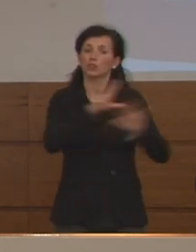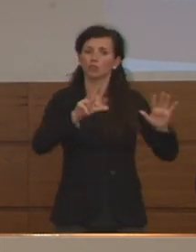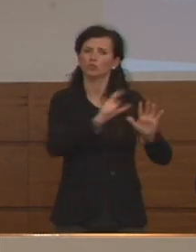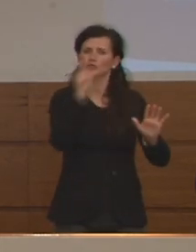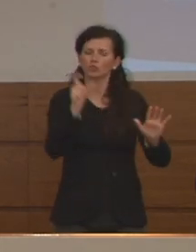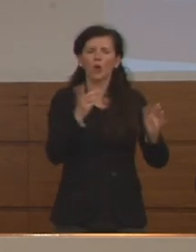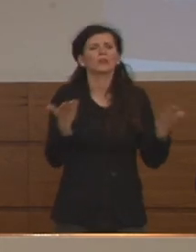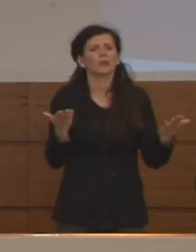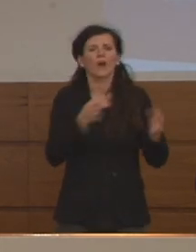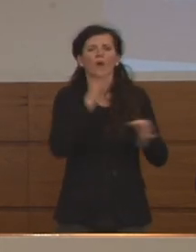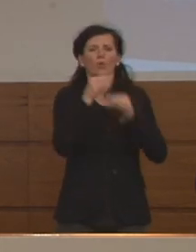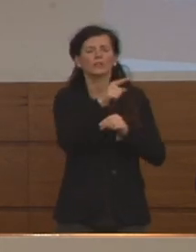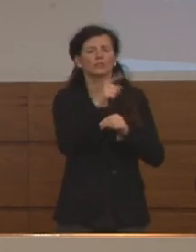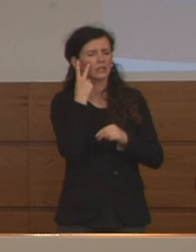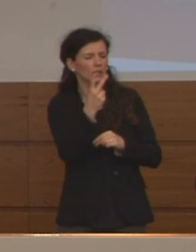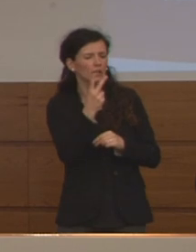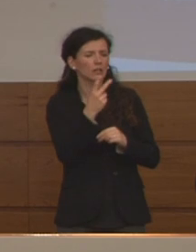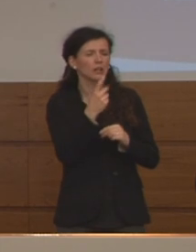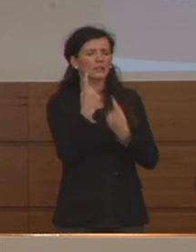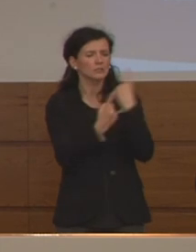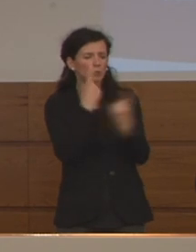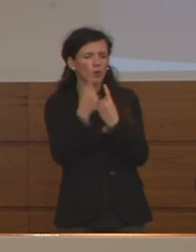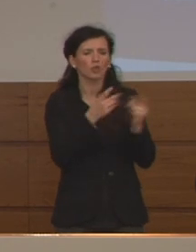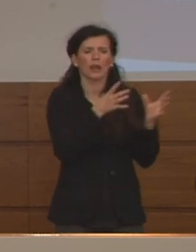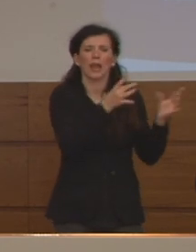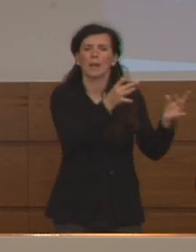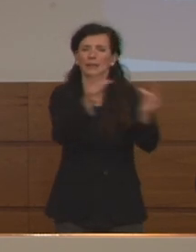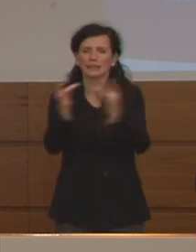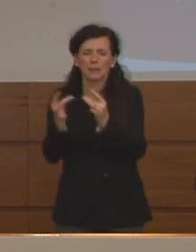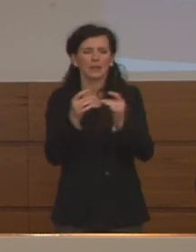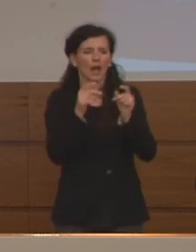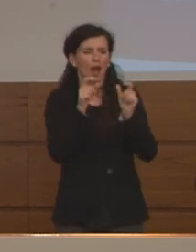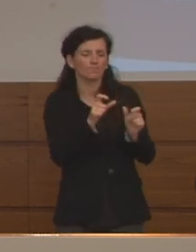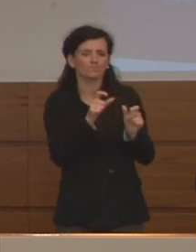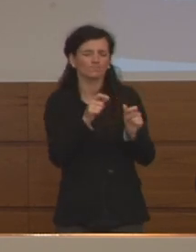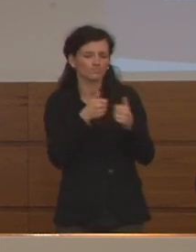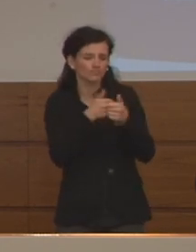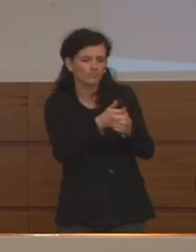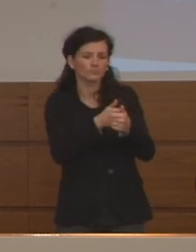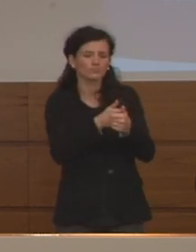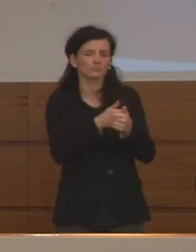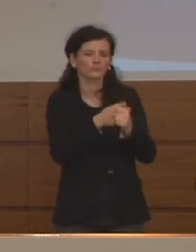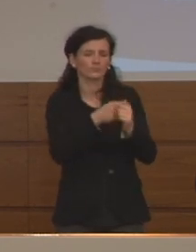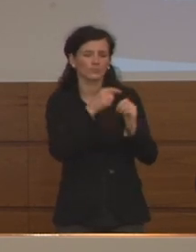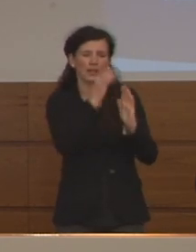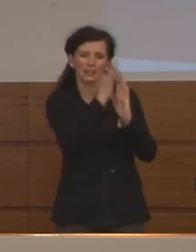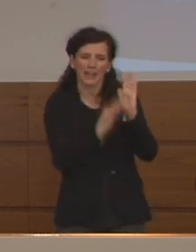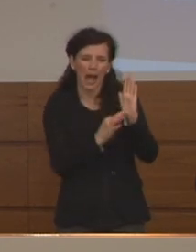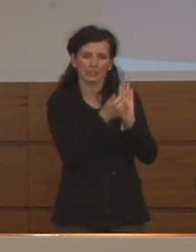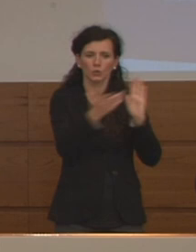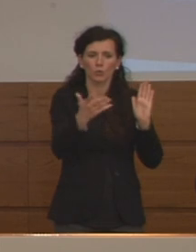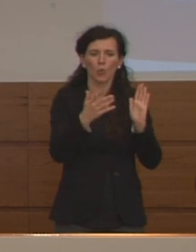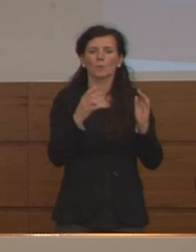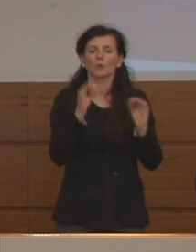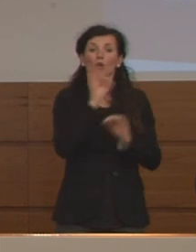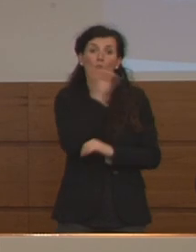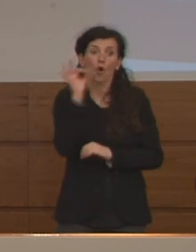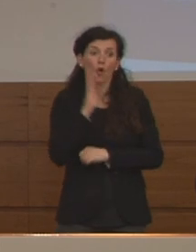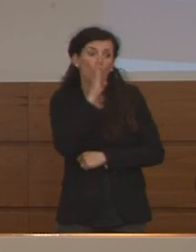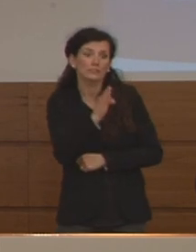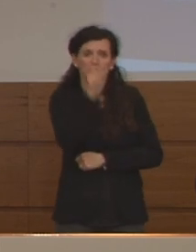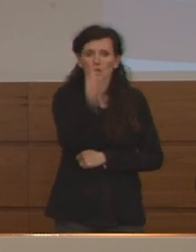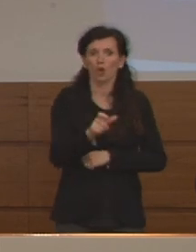lo basa su delle osservazioni epidemiologiche su dei dati su dei consigli di esperti e quindi onestamente io più che dire